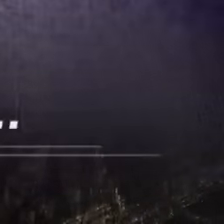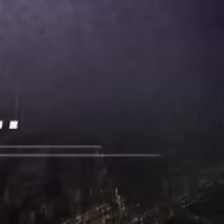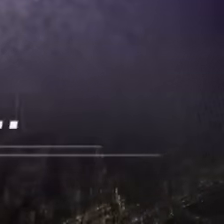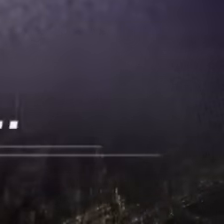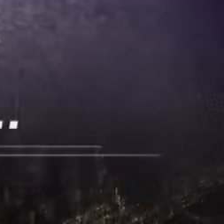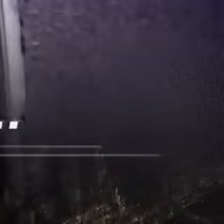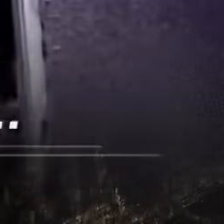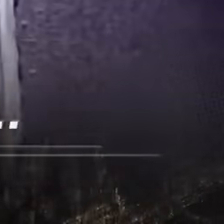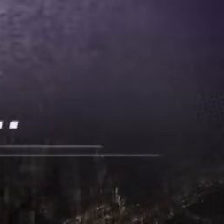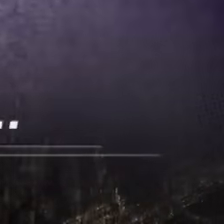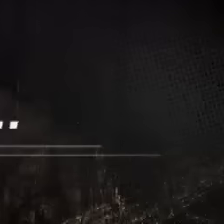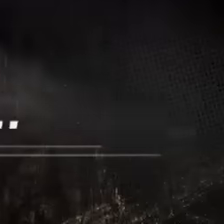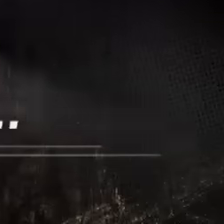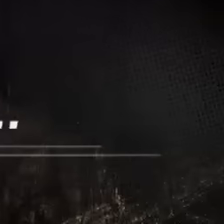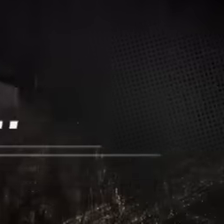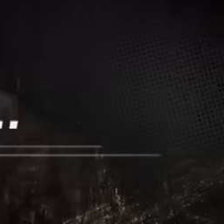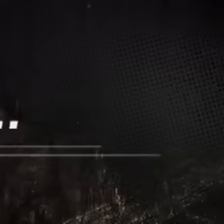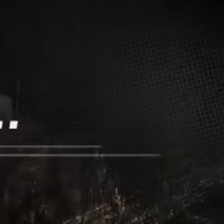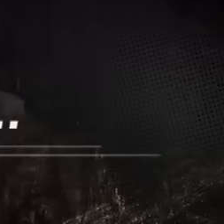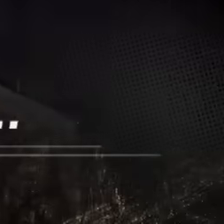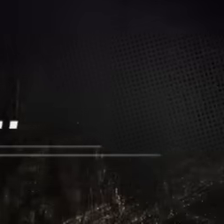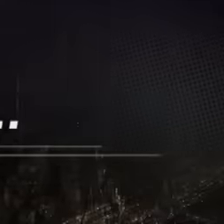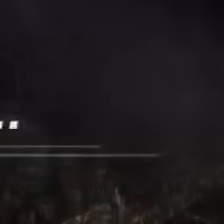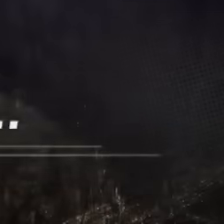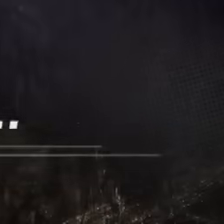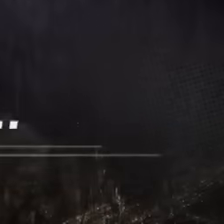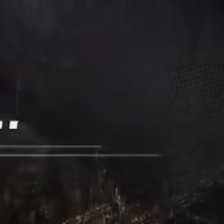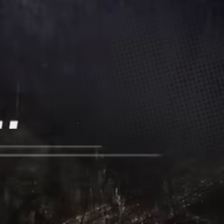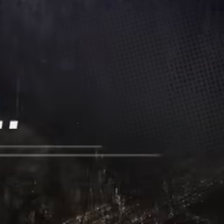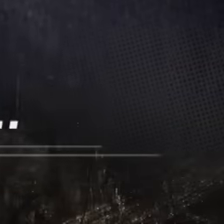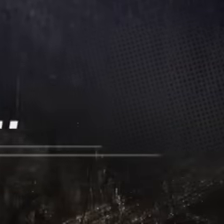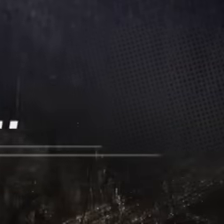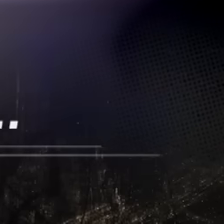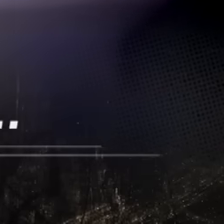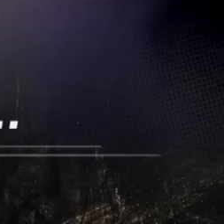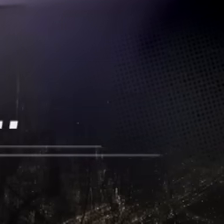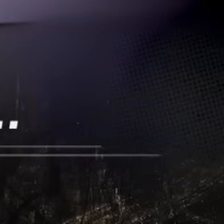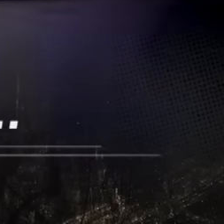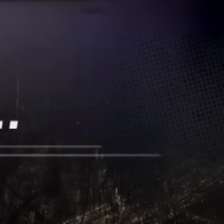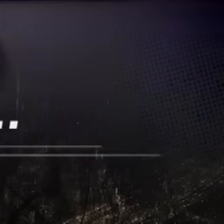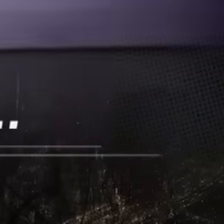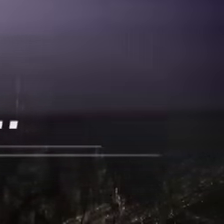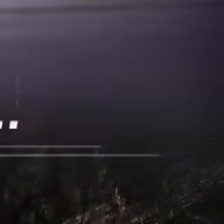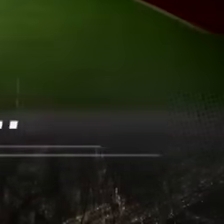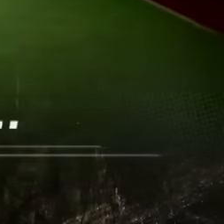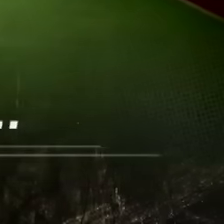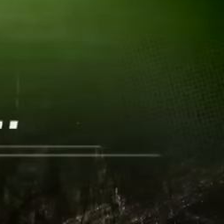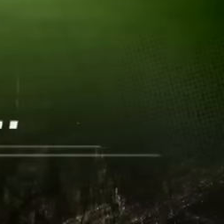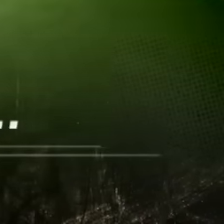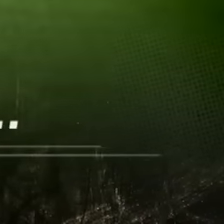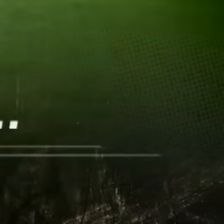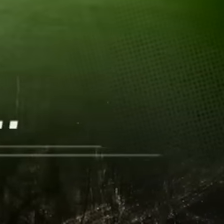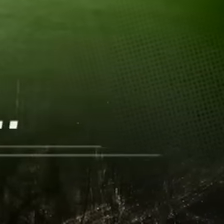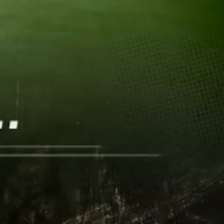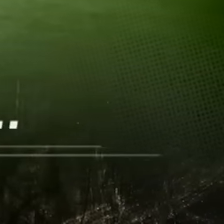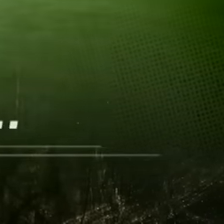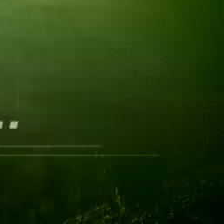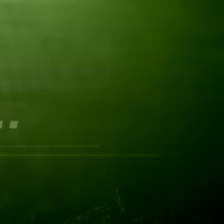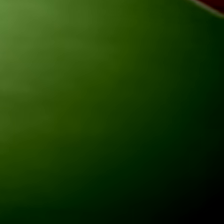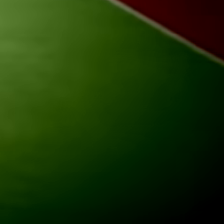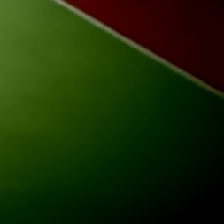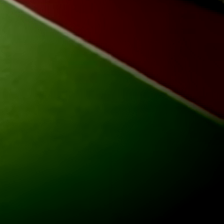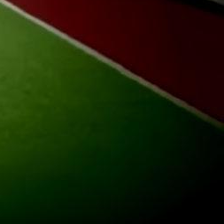40대 여성을 납치하기 며칠 전 성매매업소 여성을 유인해 범행을 저지르려다가 실패했습니다. 어떻게 된